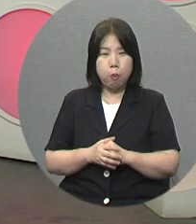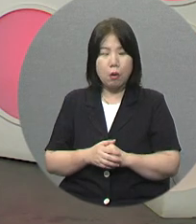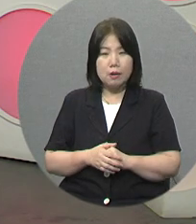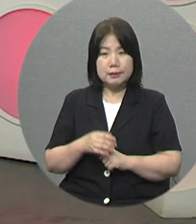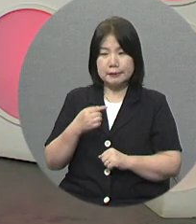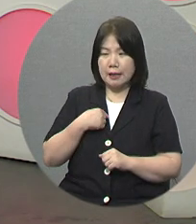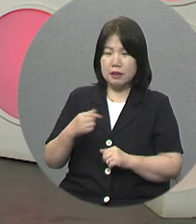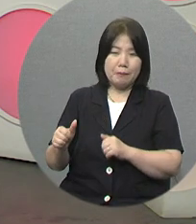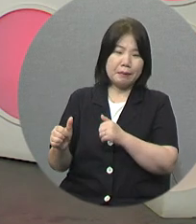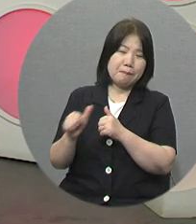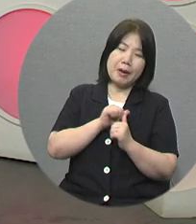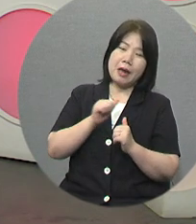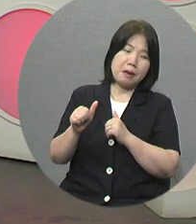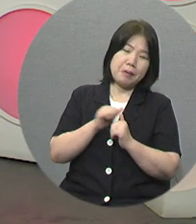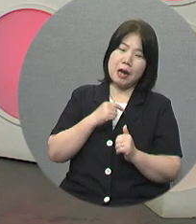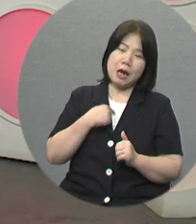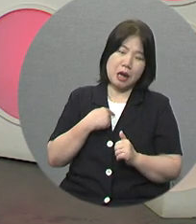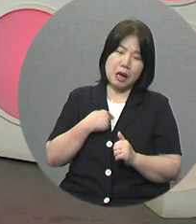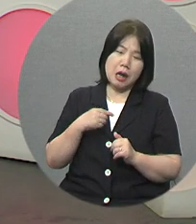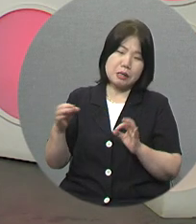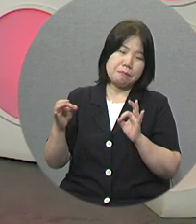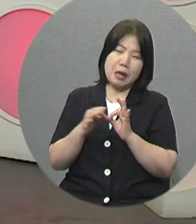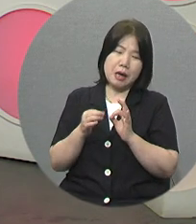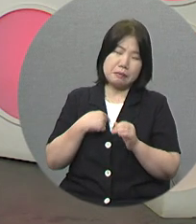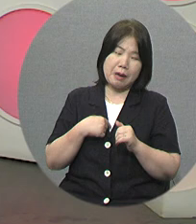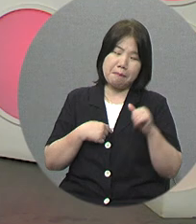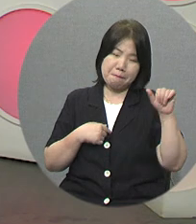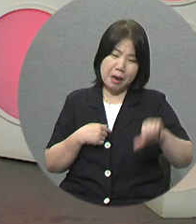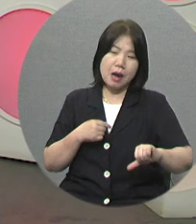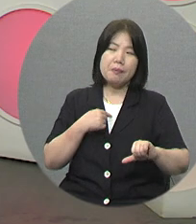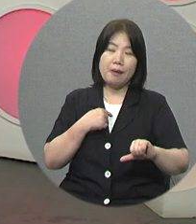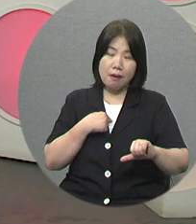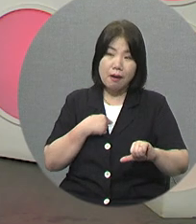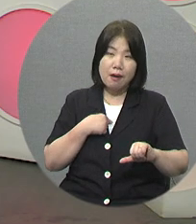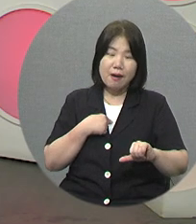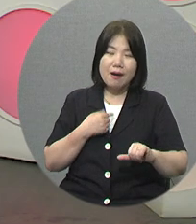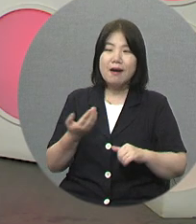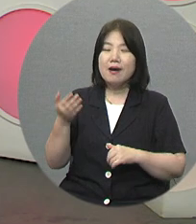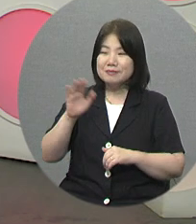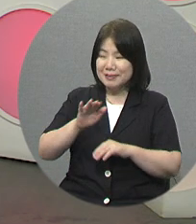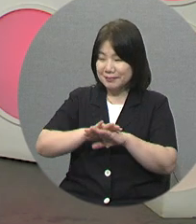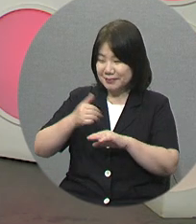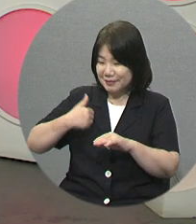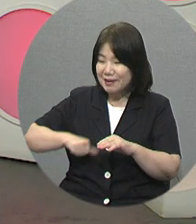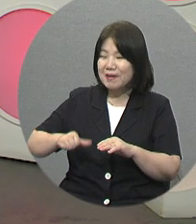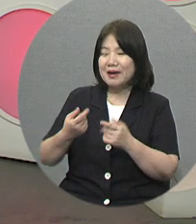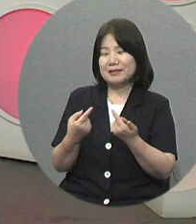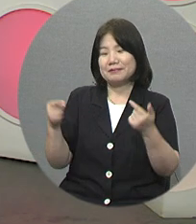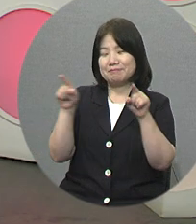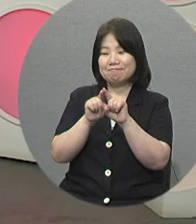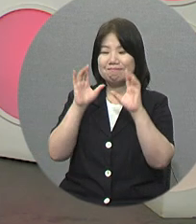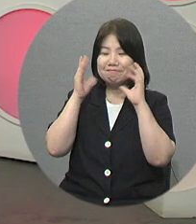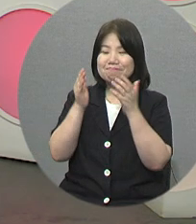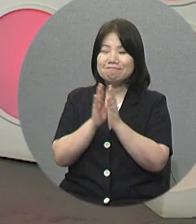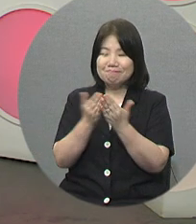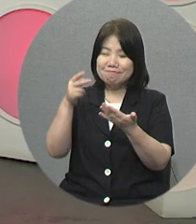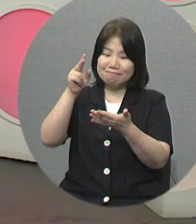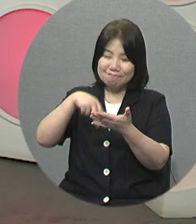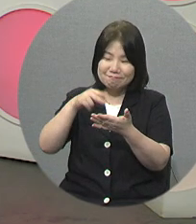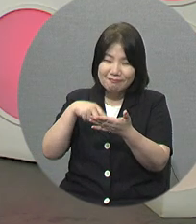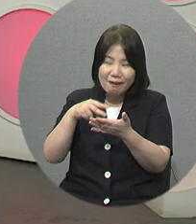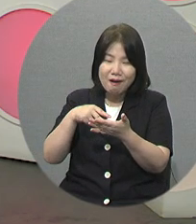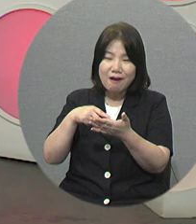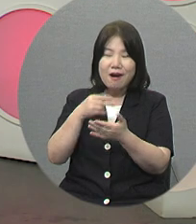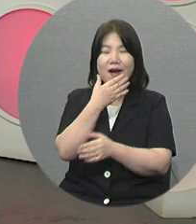매번 저는 지는 내기였지만 손자와 함께 동화책을 읽을 수 있다는 사실이